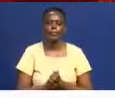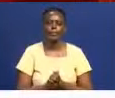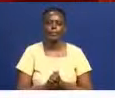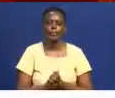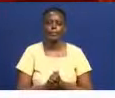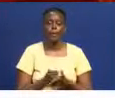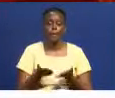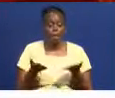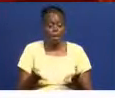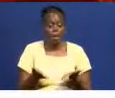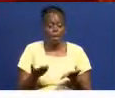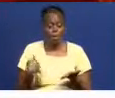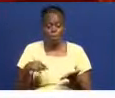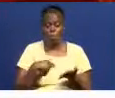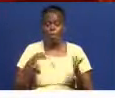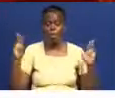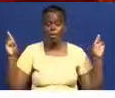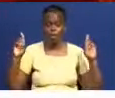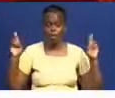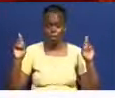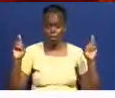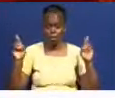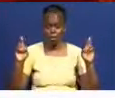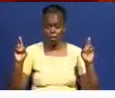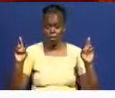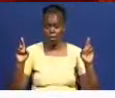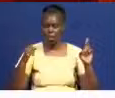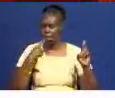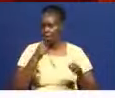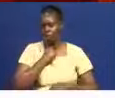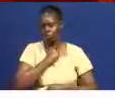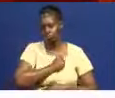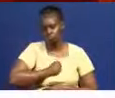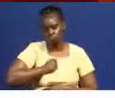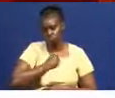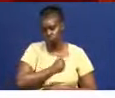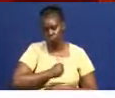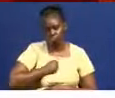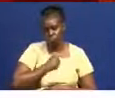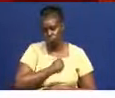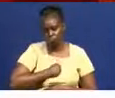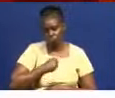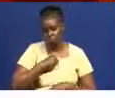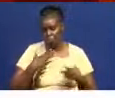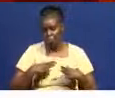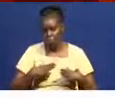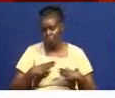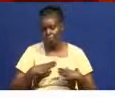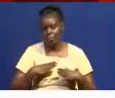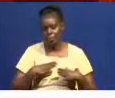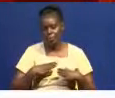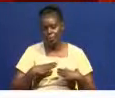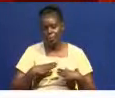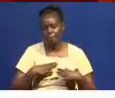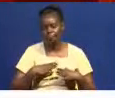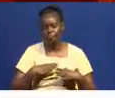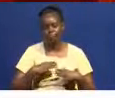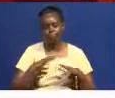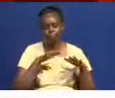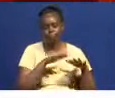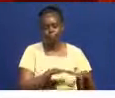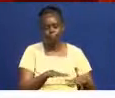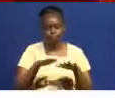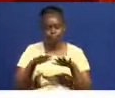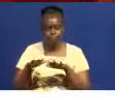Na hivi sasa sisi tuko tayari. Tunasema poleni sana kwa wale ambao walikuwa walipatikana katika hii hasara